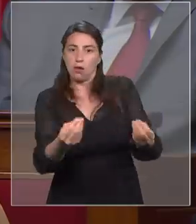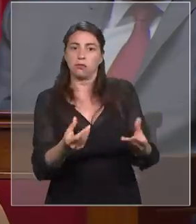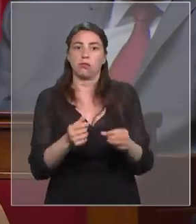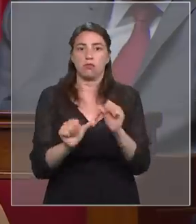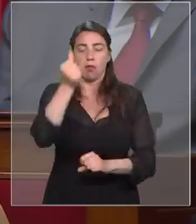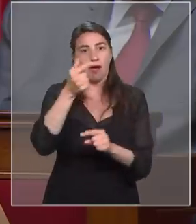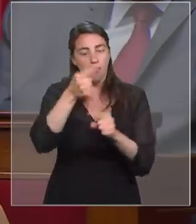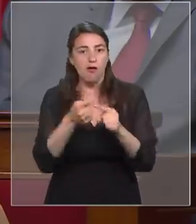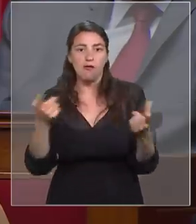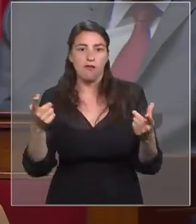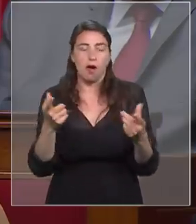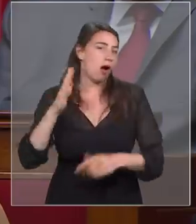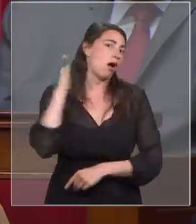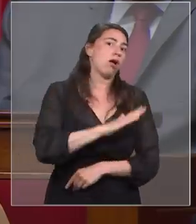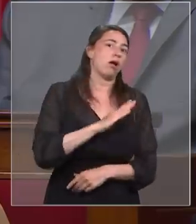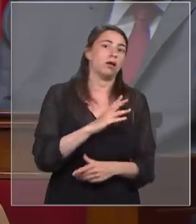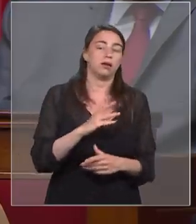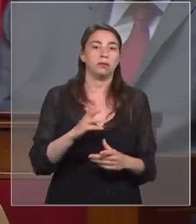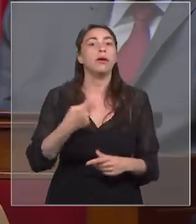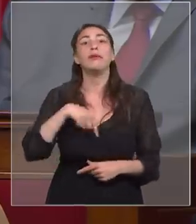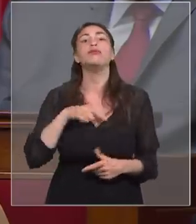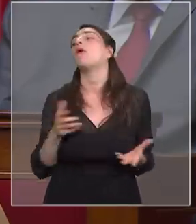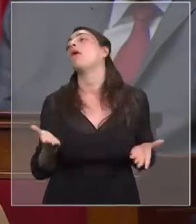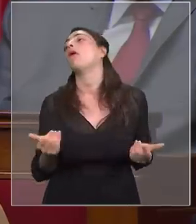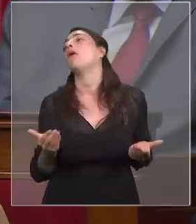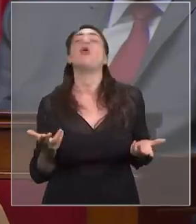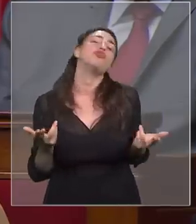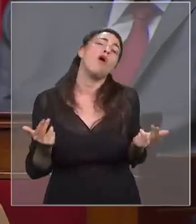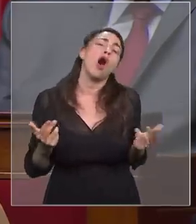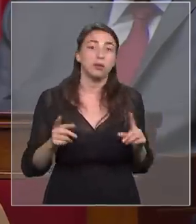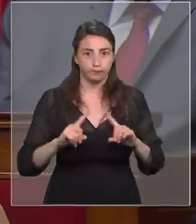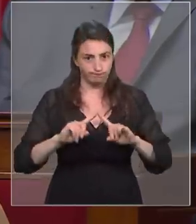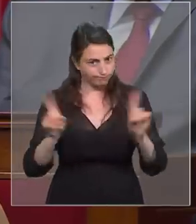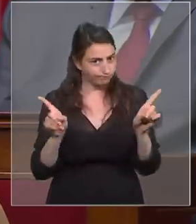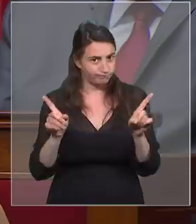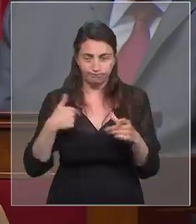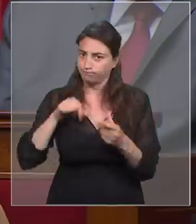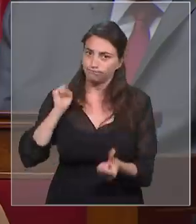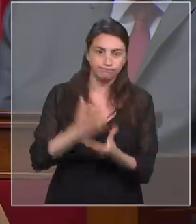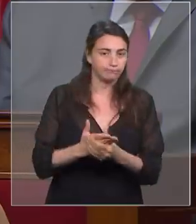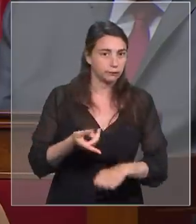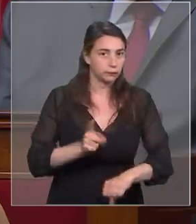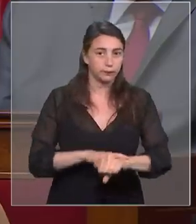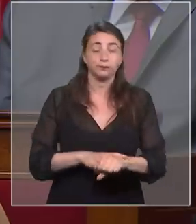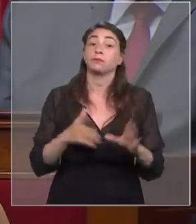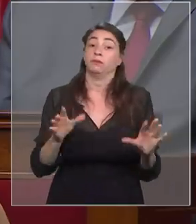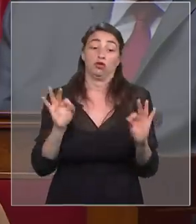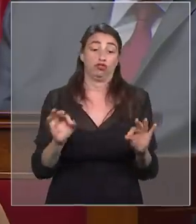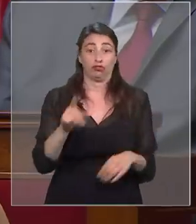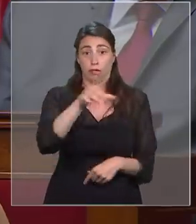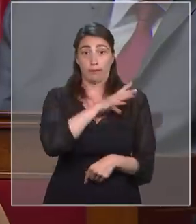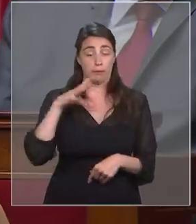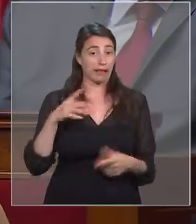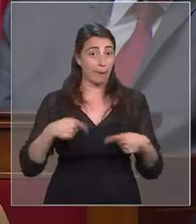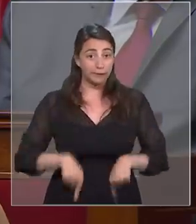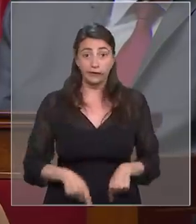rien, jamais laisser passer. Madame la Première Ministre, quels mots voulez-vous adresser aux parents endeuillés ? Quelles actions pour que plus aucun